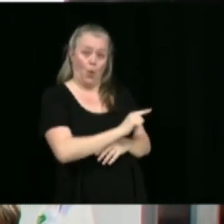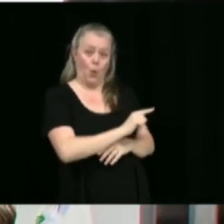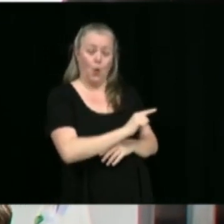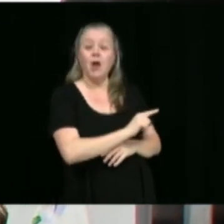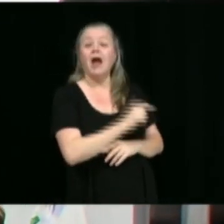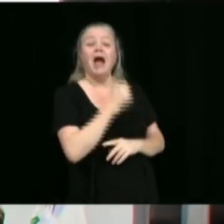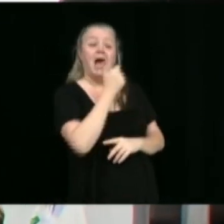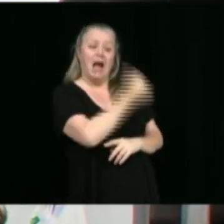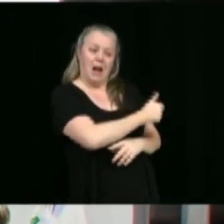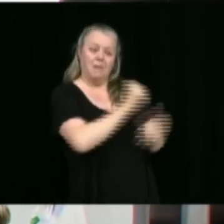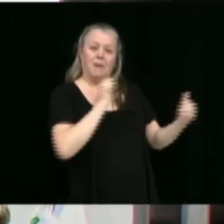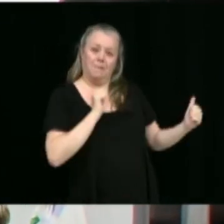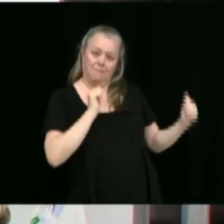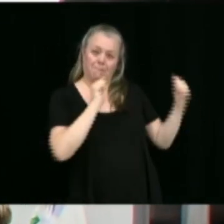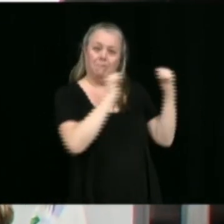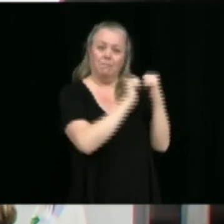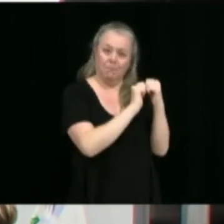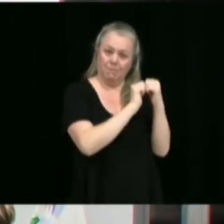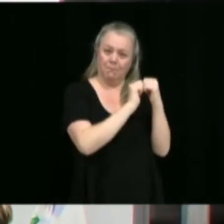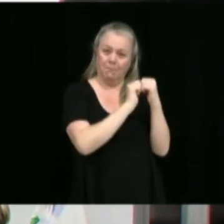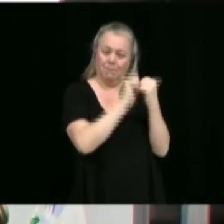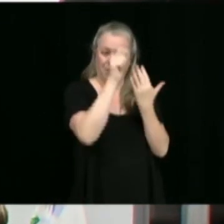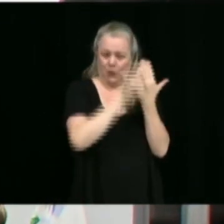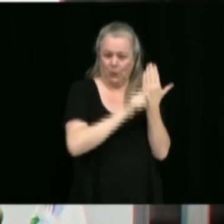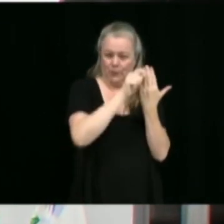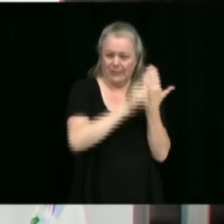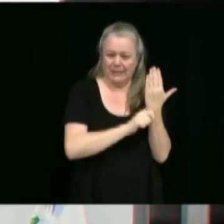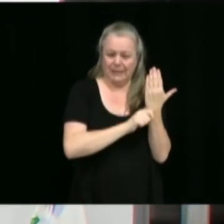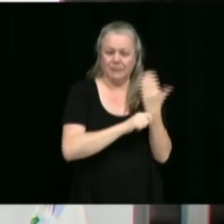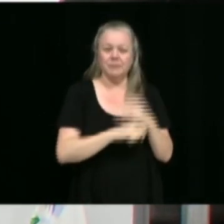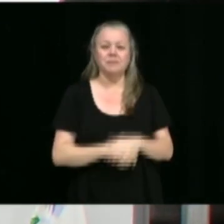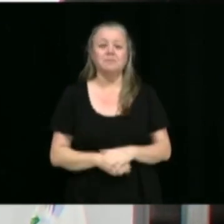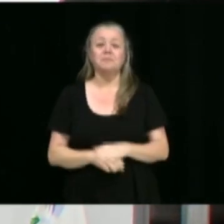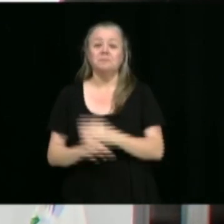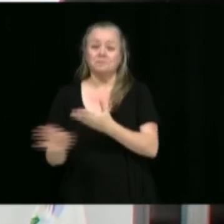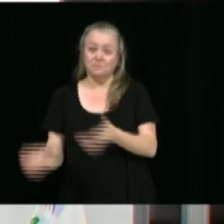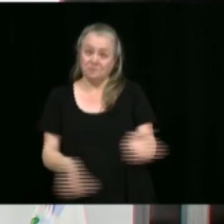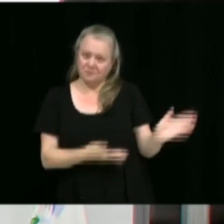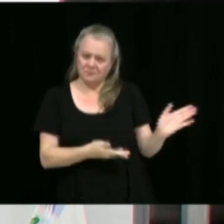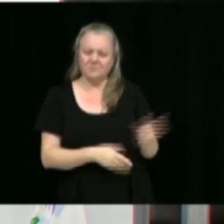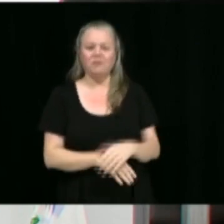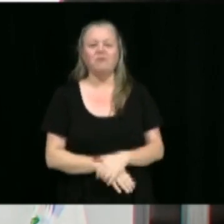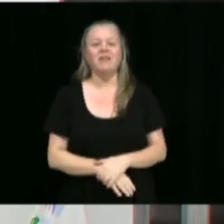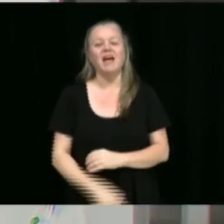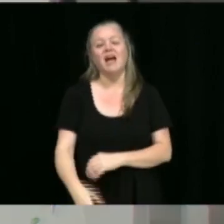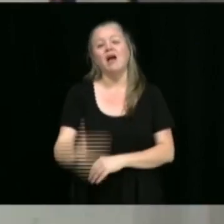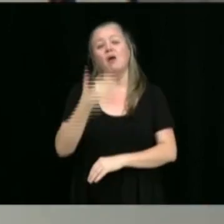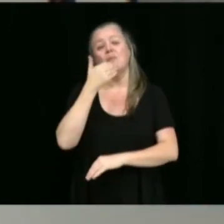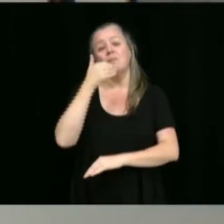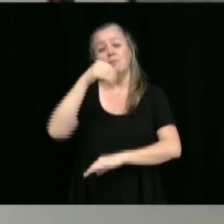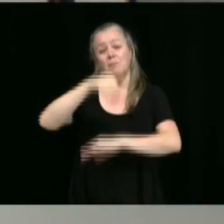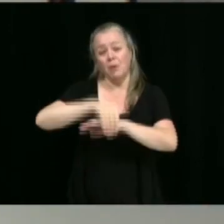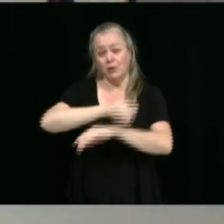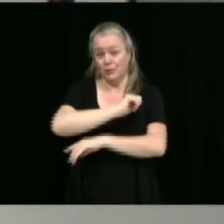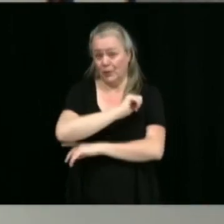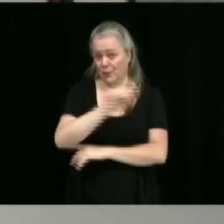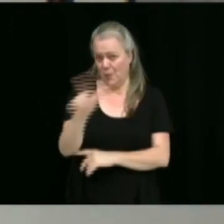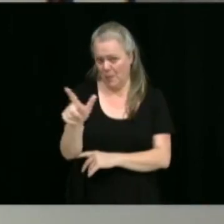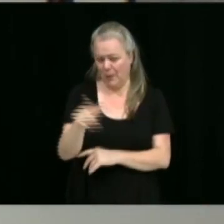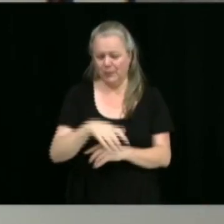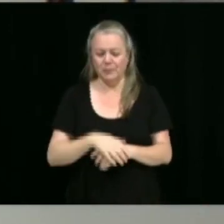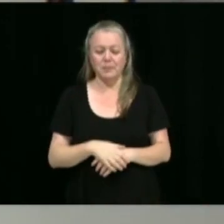dossier avec moi à la Ville, à prendre la parole. Alors, bonsoir à tous. Pour le prix, la présentation du